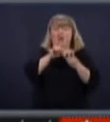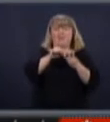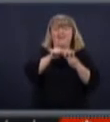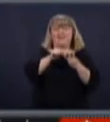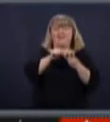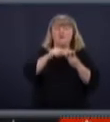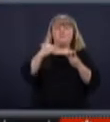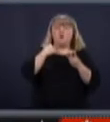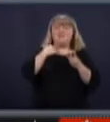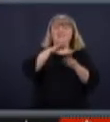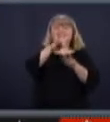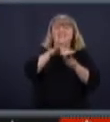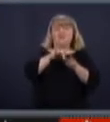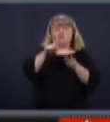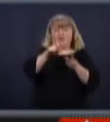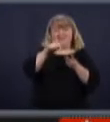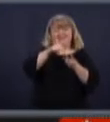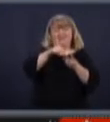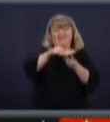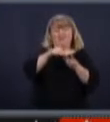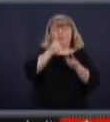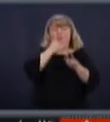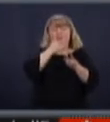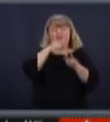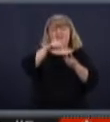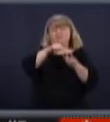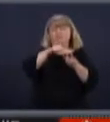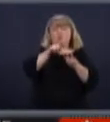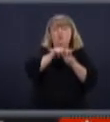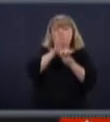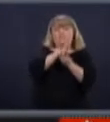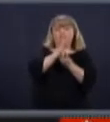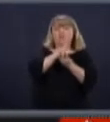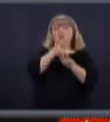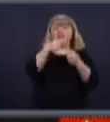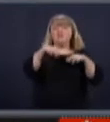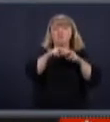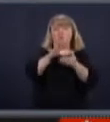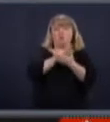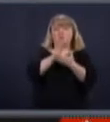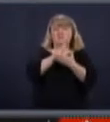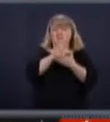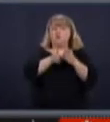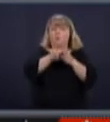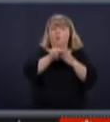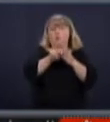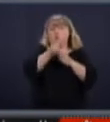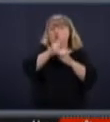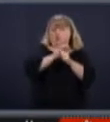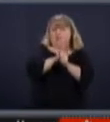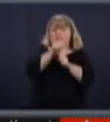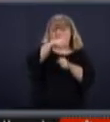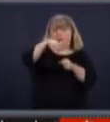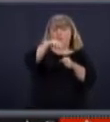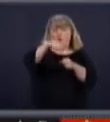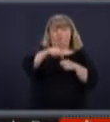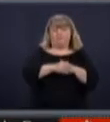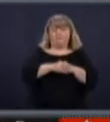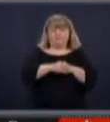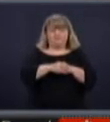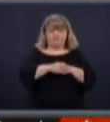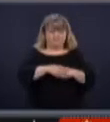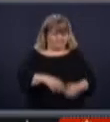erreur. Donc, c'est Mauricie-Centre du Québec qui est une région mitoyenne où il y a un petit peu plus de transmission communautaire. Monsieur